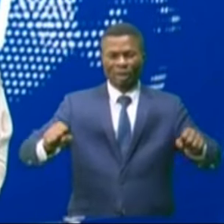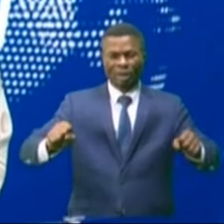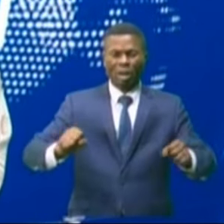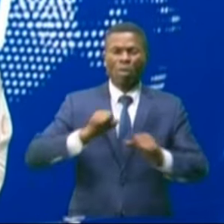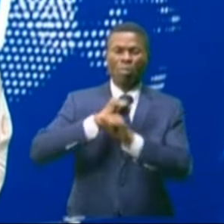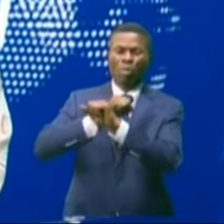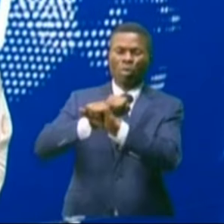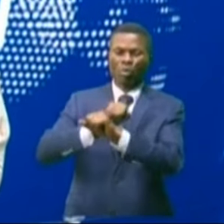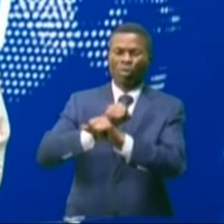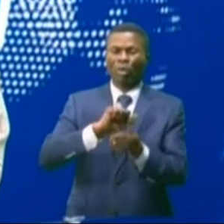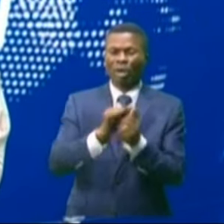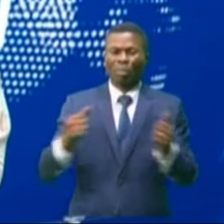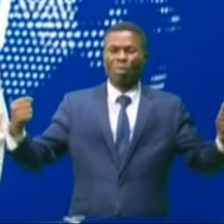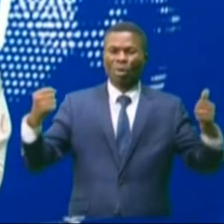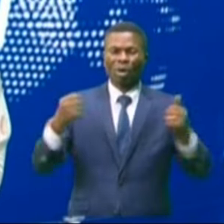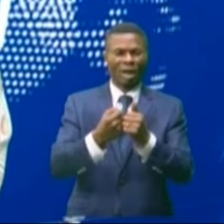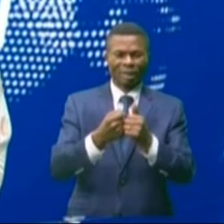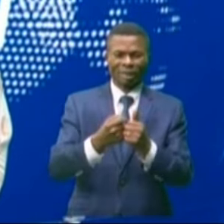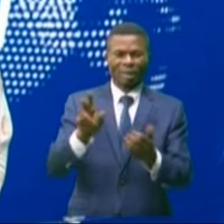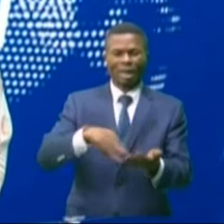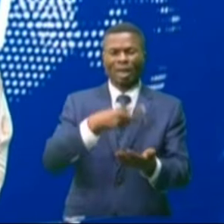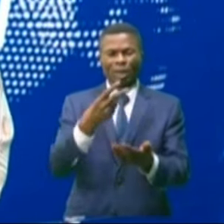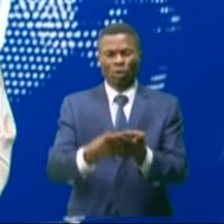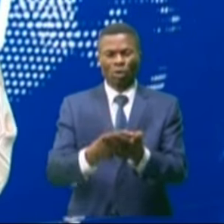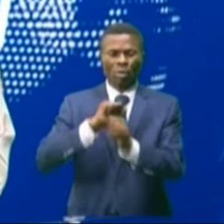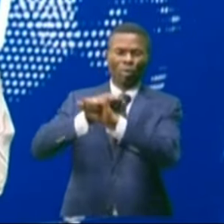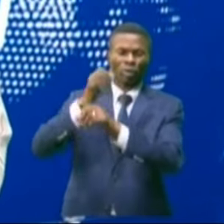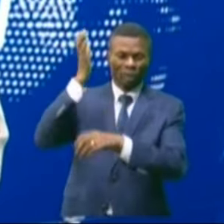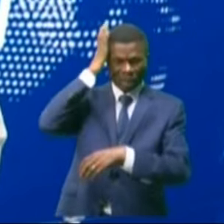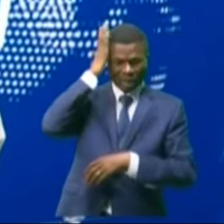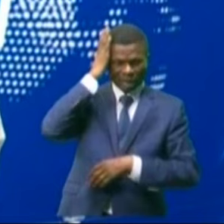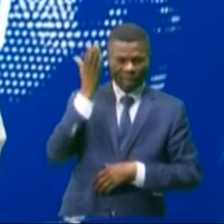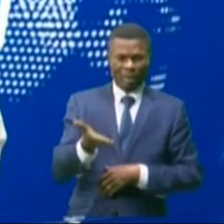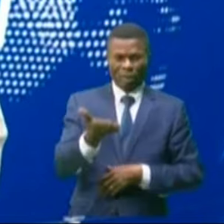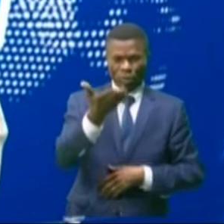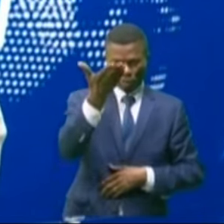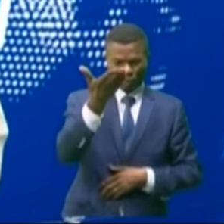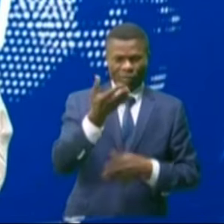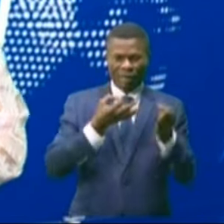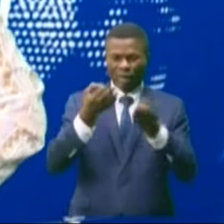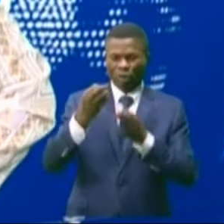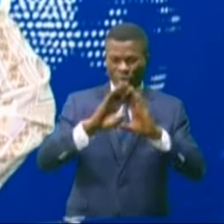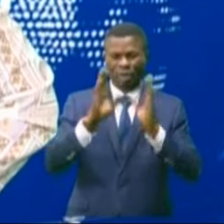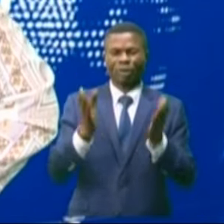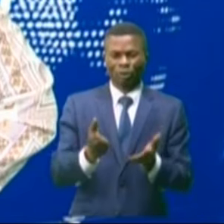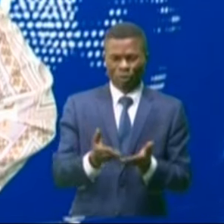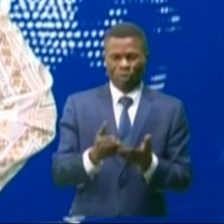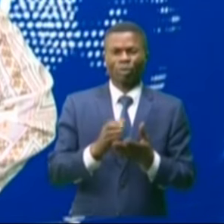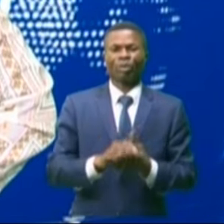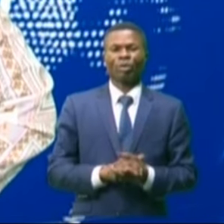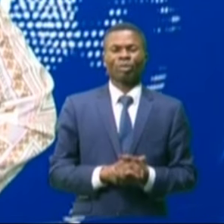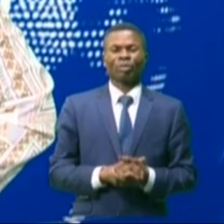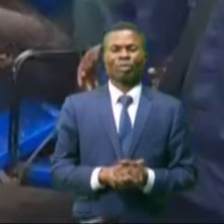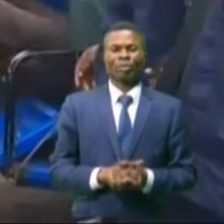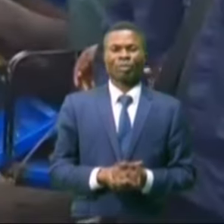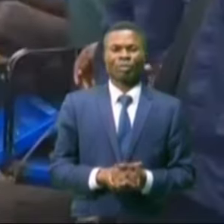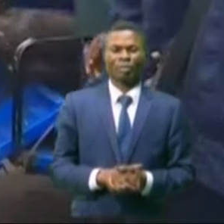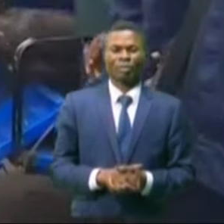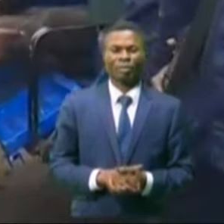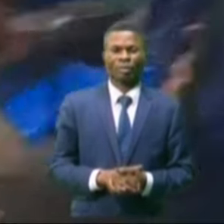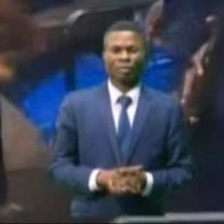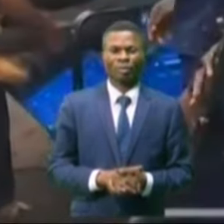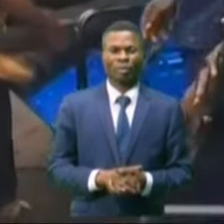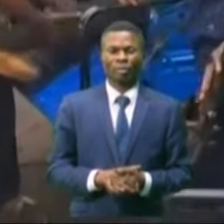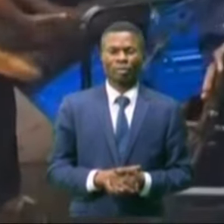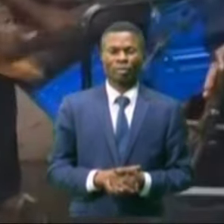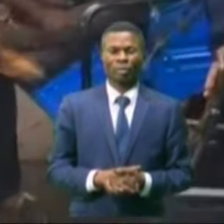risques dus aux accidents des circulations routières. Plus de précisions dans ce reportage de Jojo Kabulo. Des